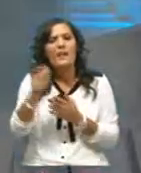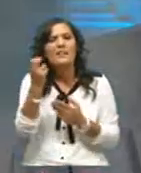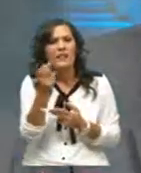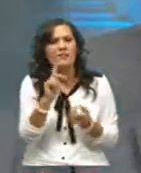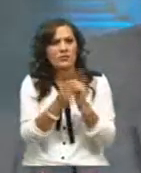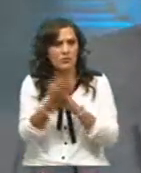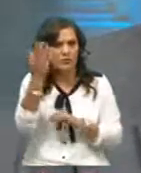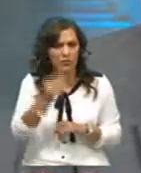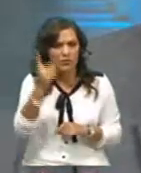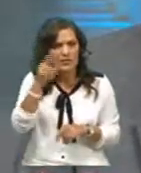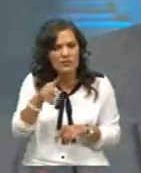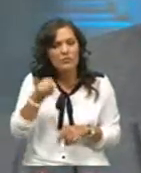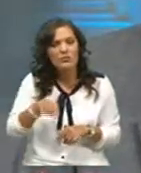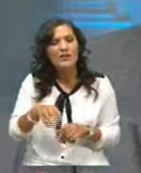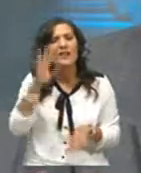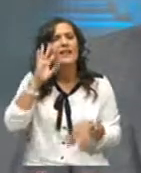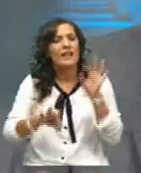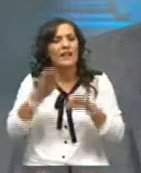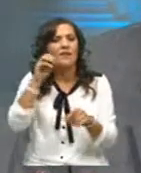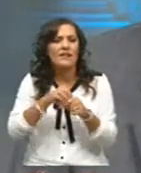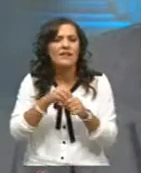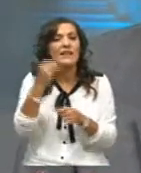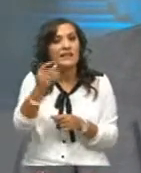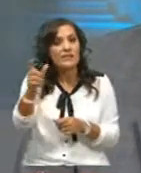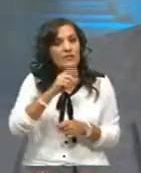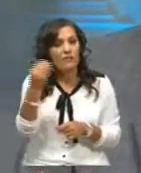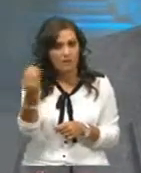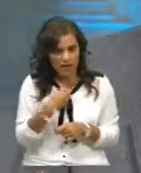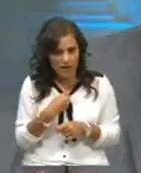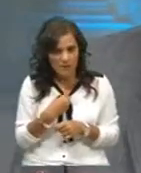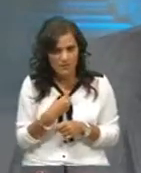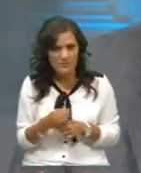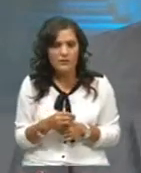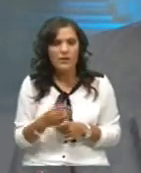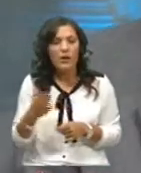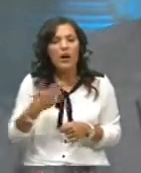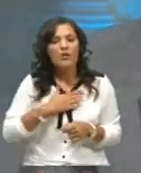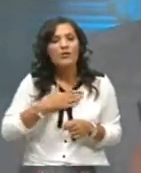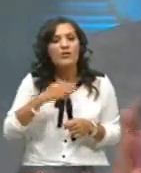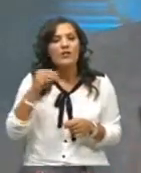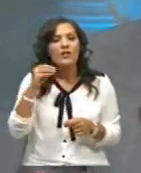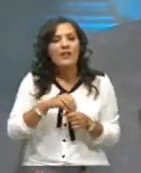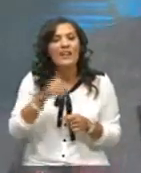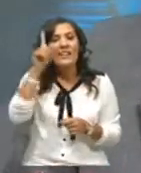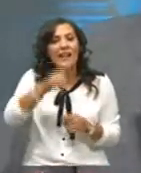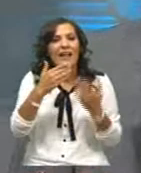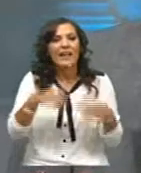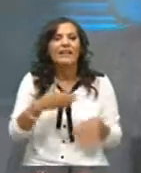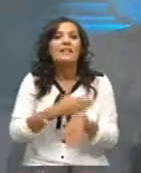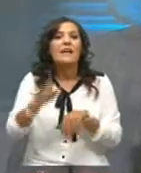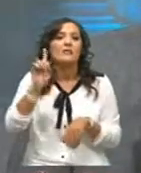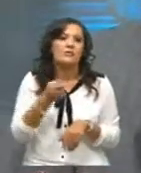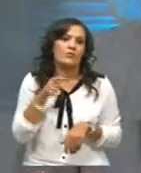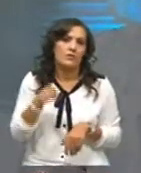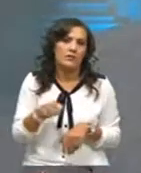kanser türünde olduğu gibi burada da tedaviye iyi yanıt vermesinin önündeki tek engel